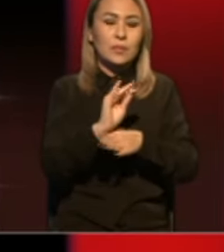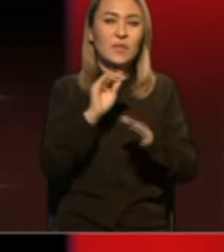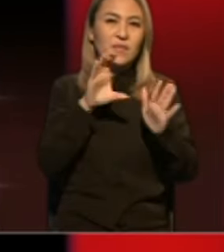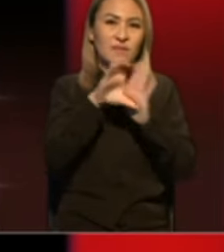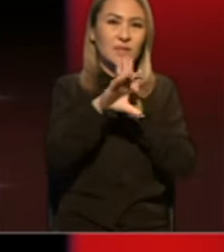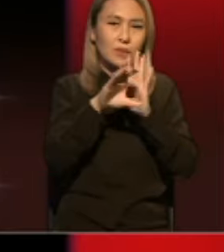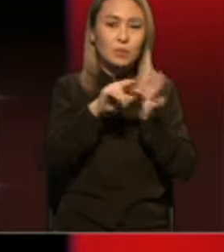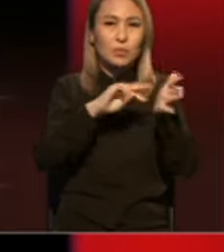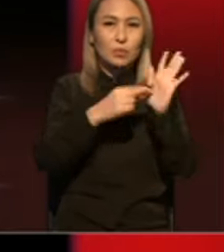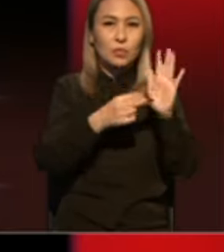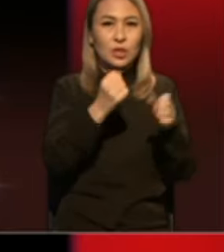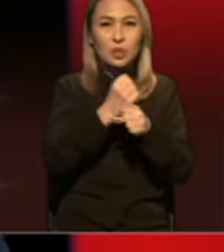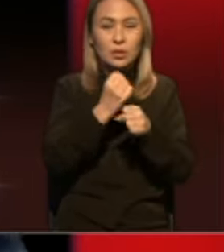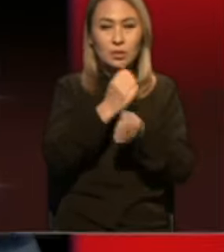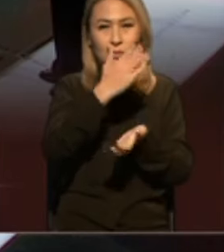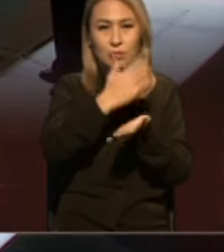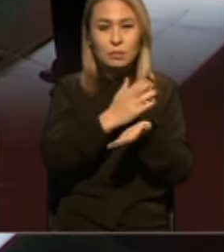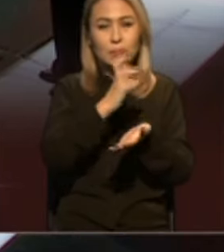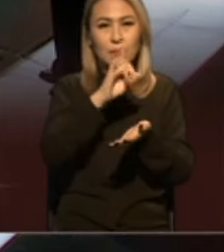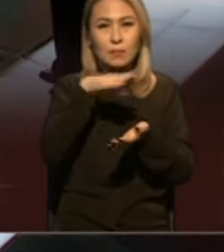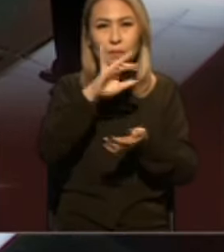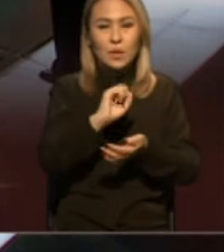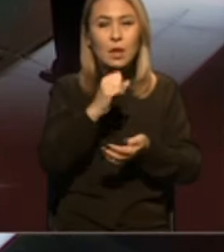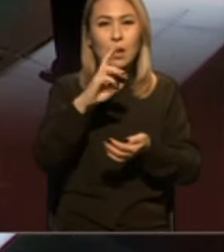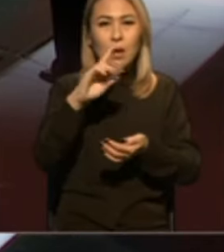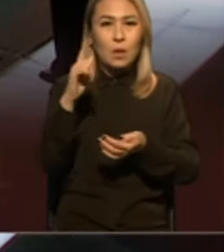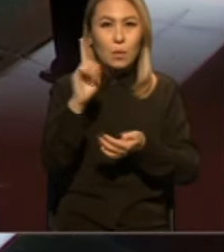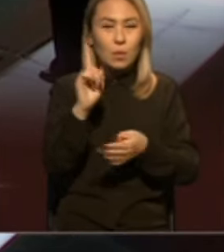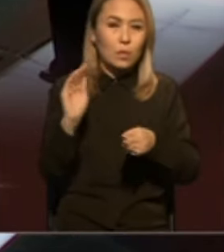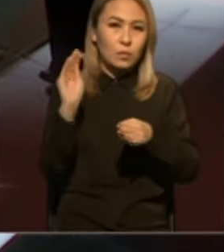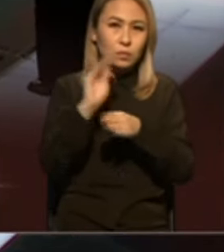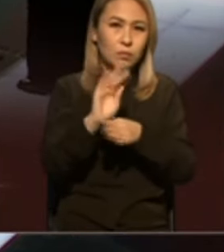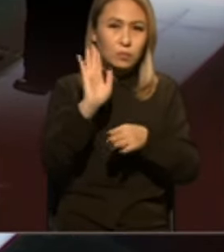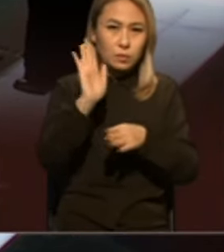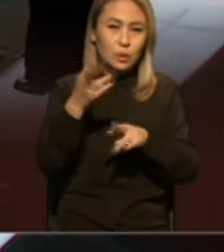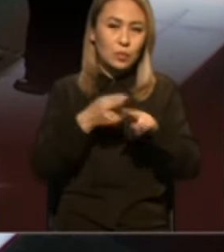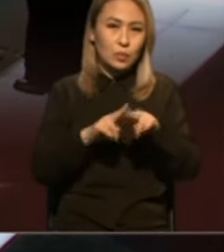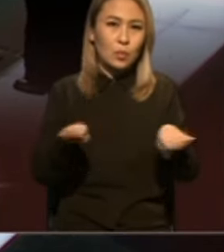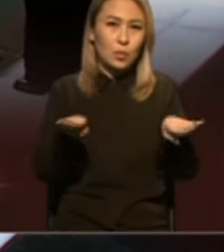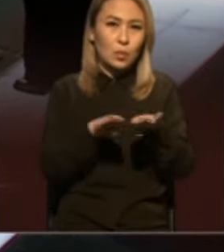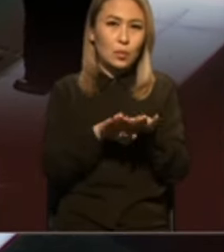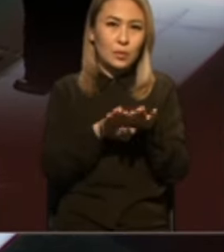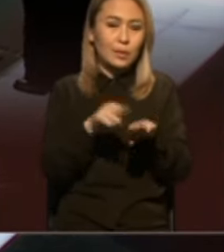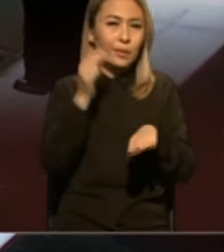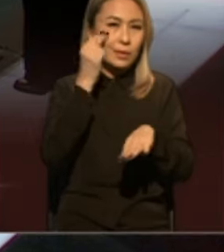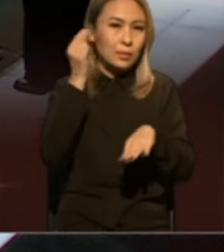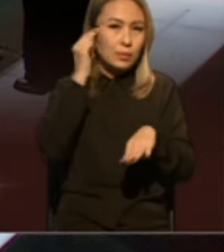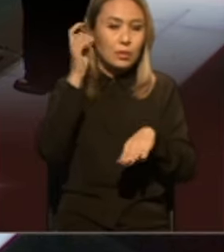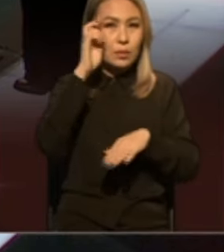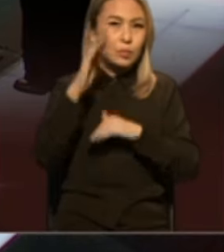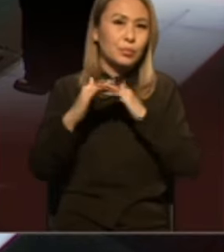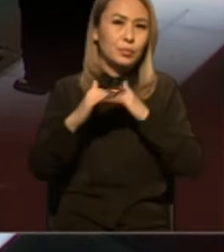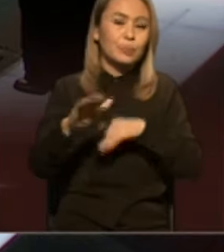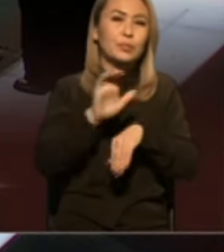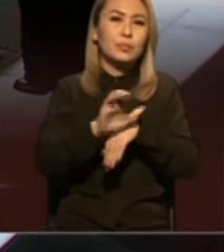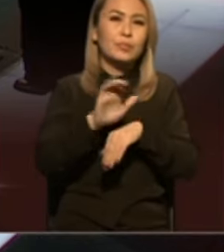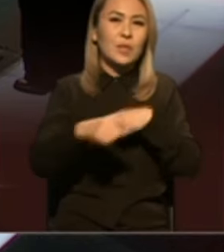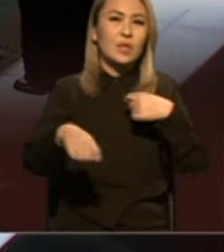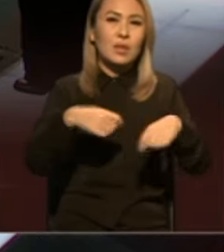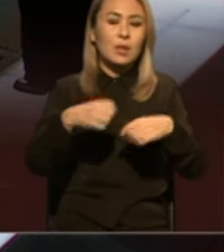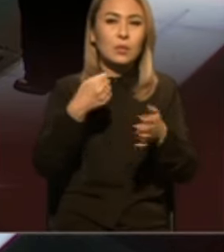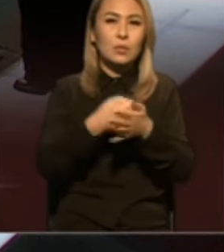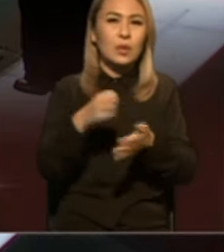инвестициялық жоба жасап жатыр. Соның ішінде Бақты, Аягөз қосылайын деп жатыр. Осының бәрі сол мысалы Қытай елінен шығарылған тауар өнімдерін